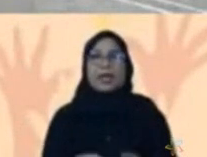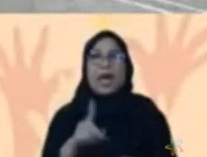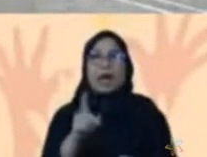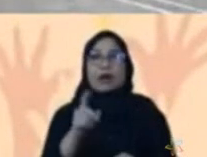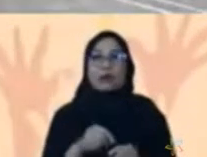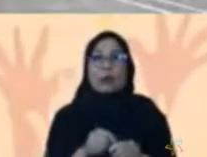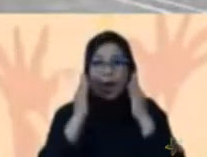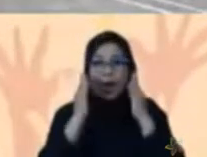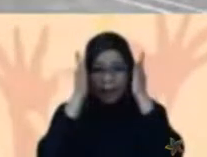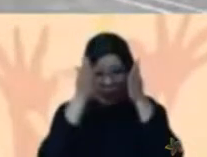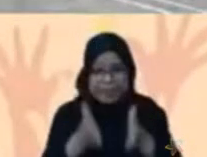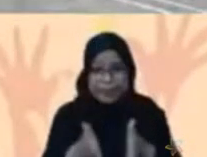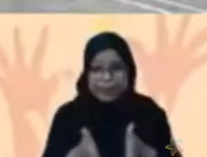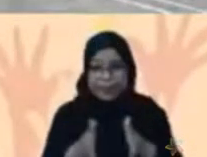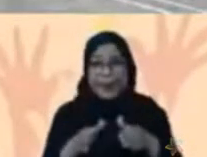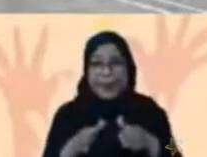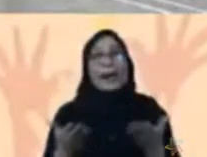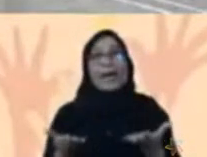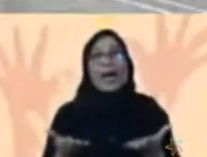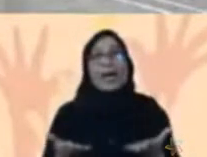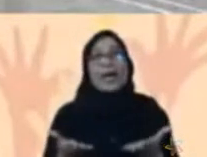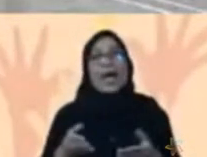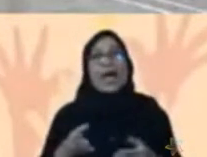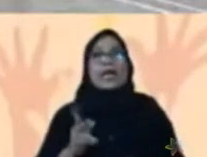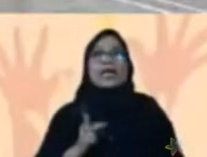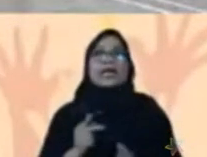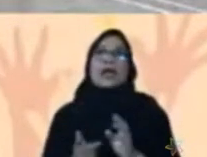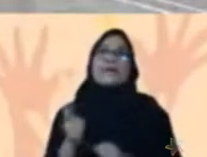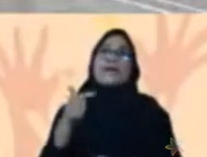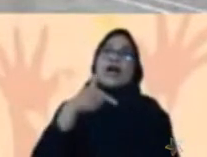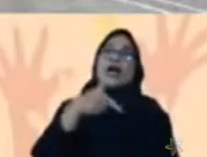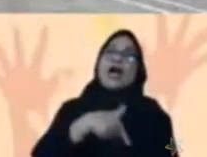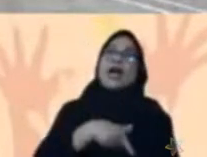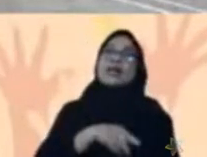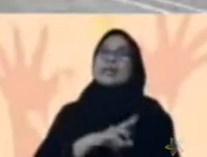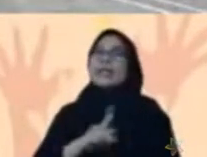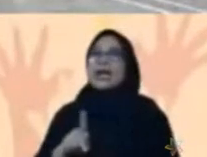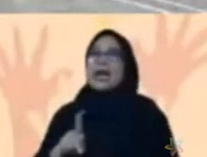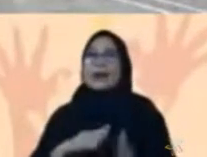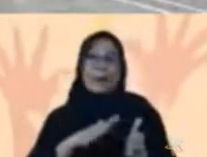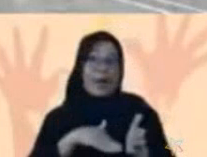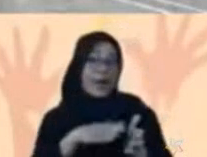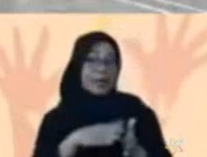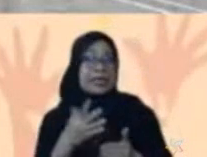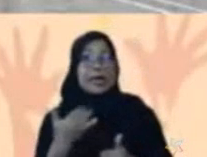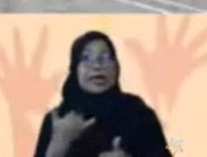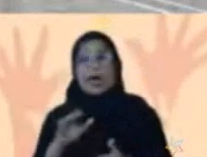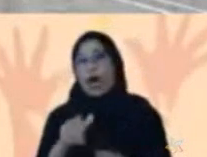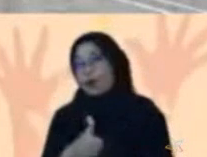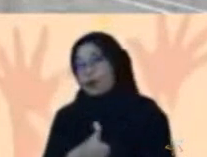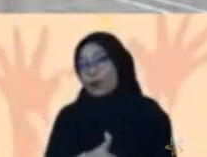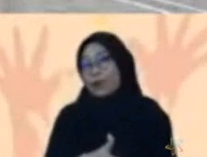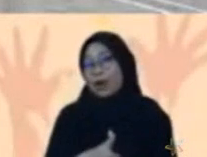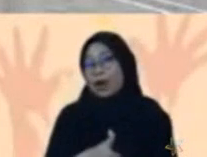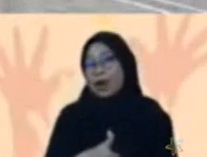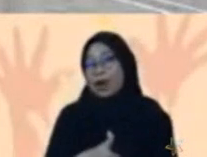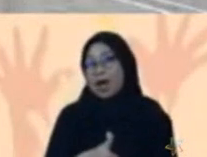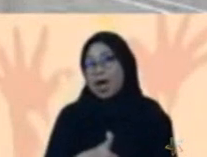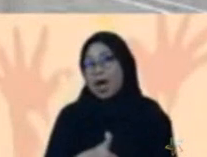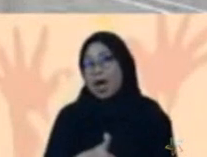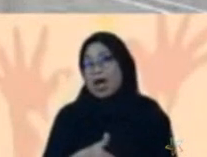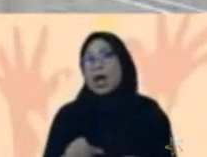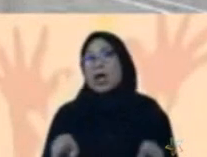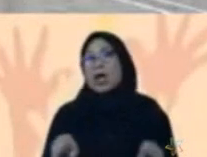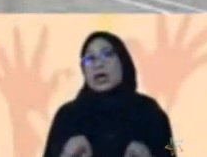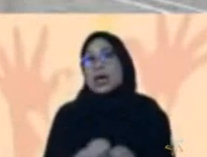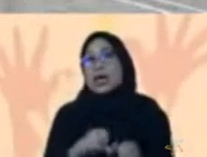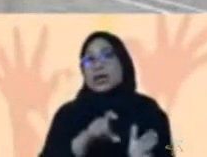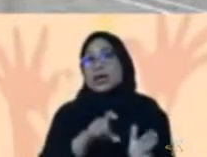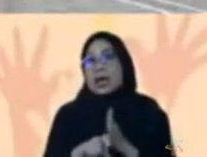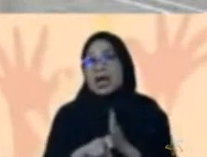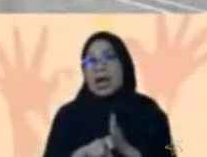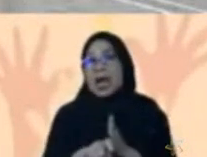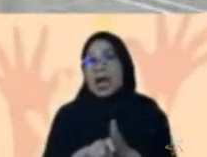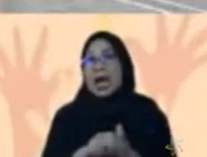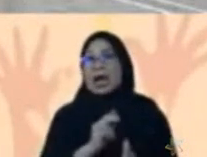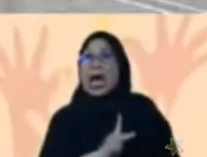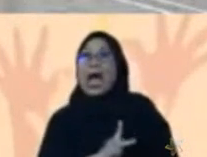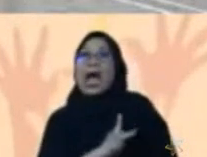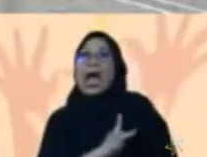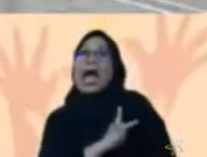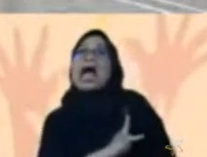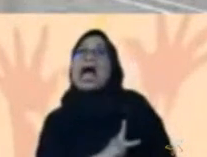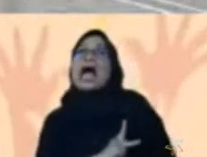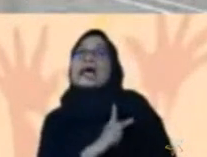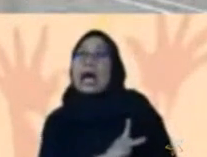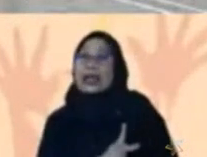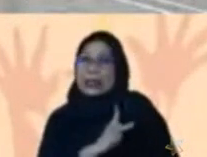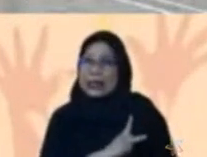prinsip-prinsip bagaimana kita menghadirkan pembelajaran yang bermakna. Dan pembelajaran yang bermakna salah satunya juga ini terkait karakter ya Bu ya. Kalau saya lihat tadi